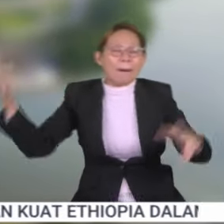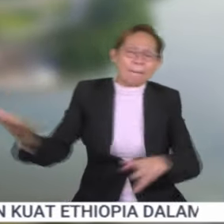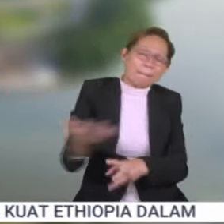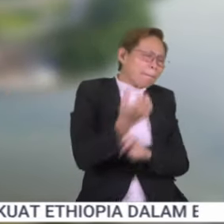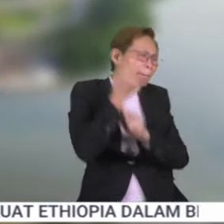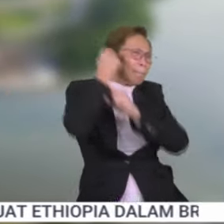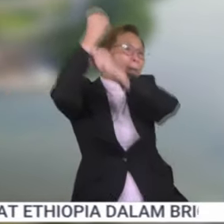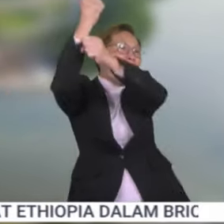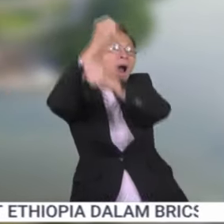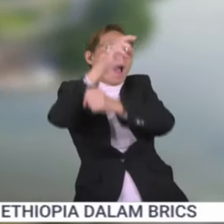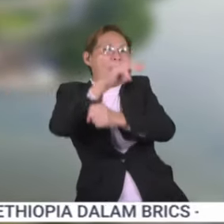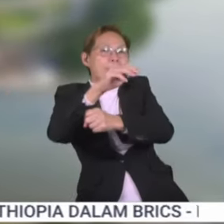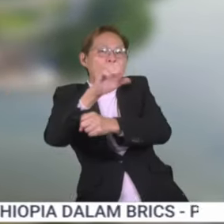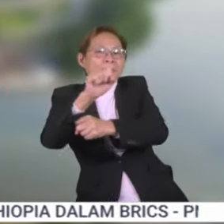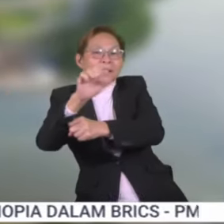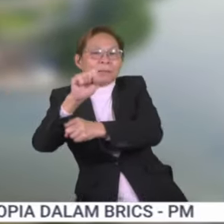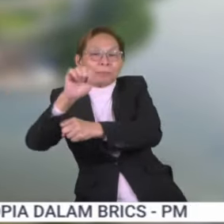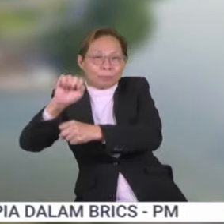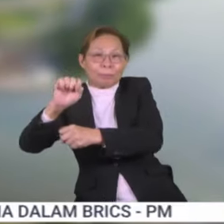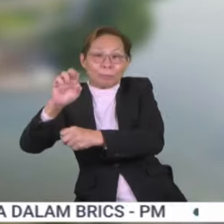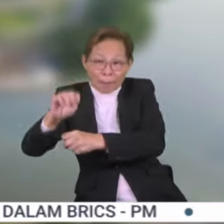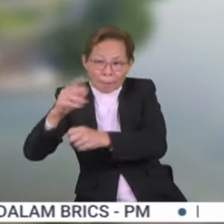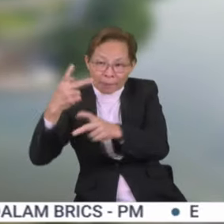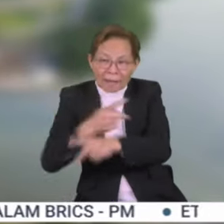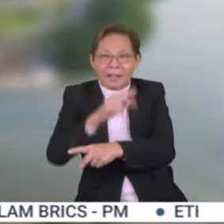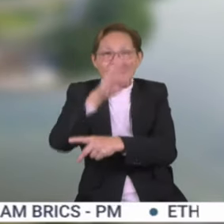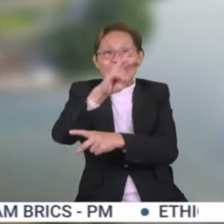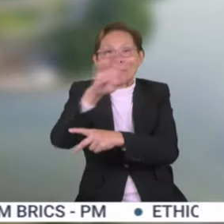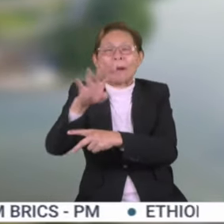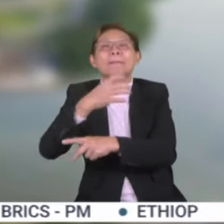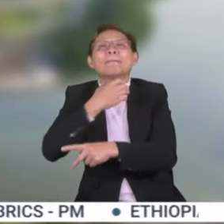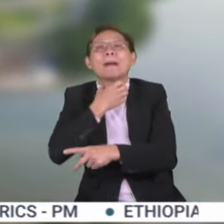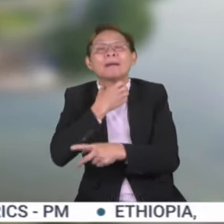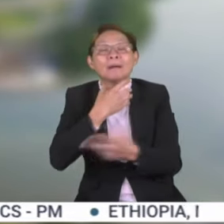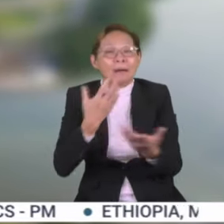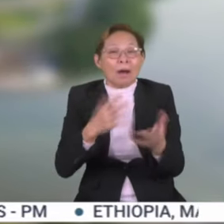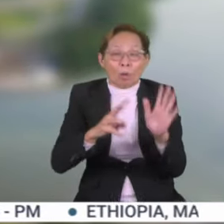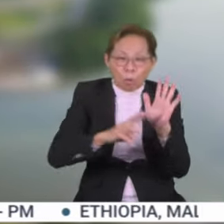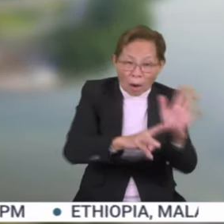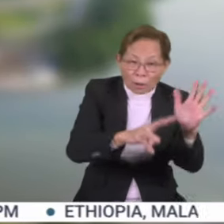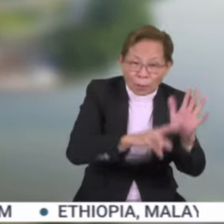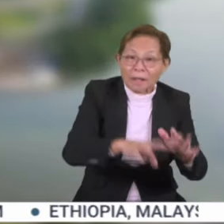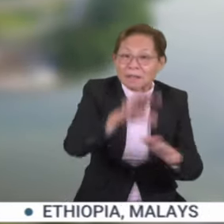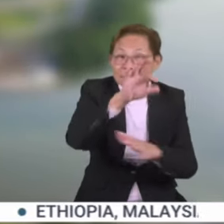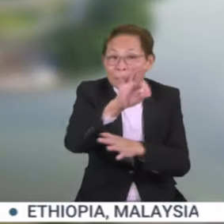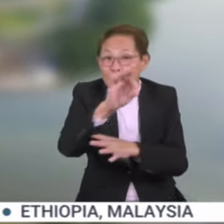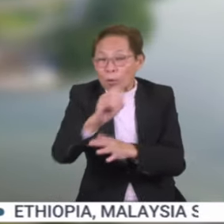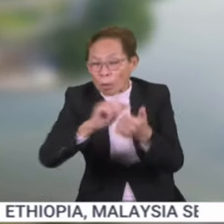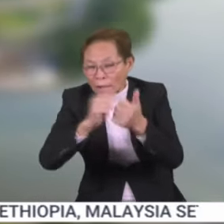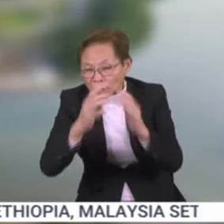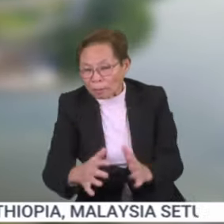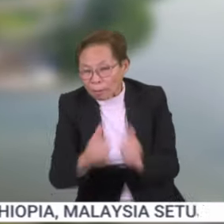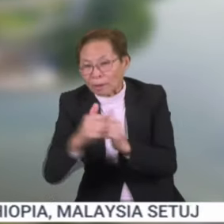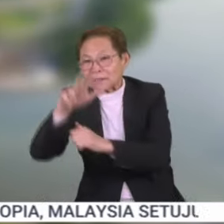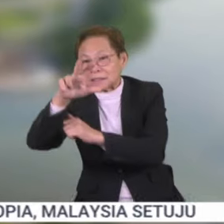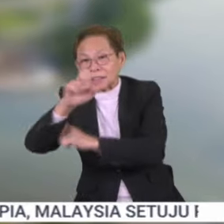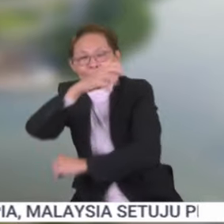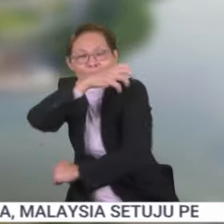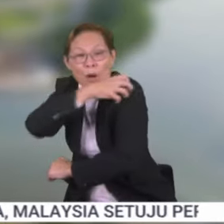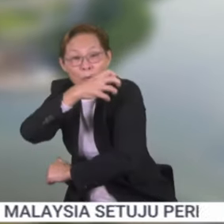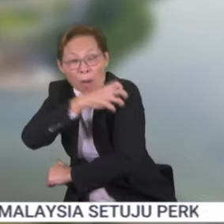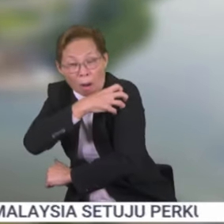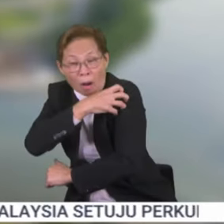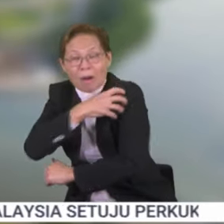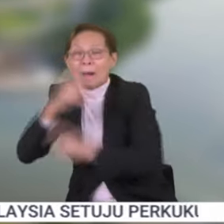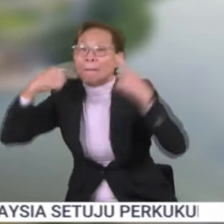menjuar kejohanan mssm ke64 di Perak mereka yang Diak 90 atlet bersama 30 pegawai